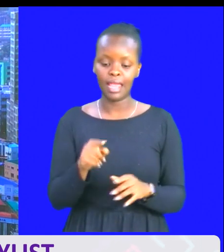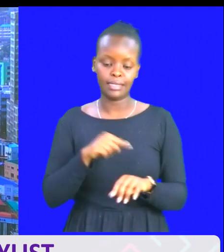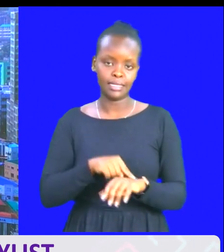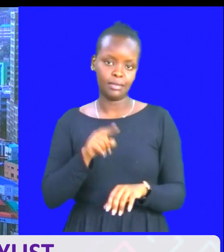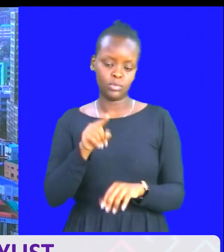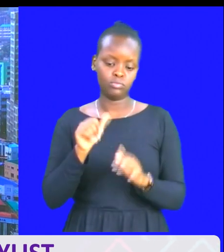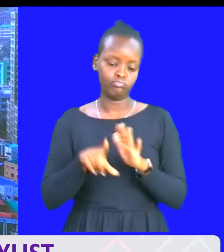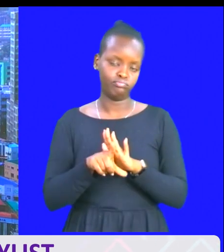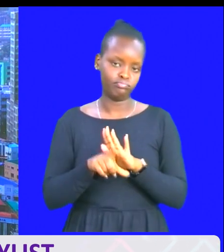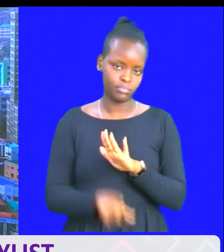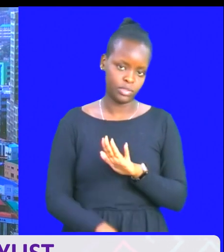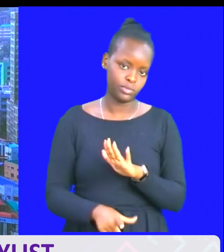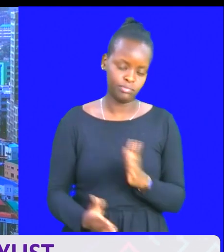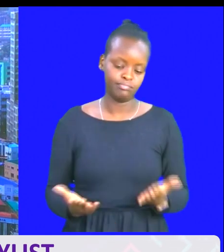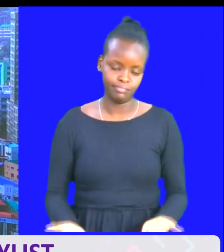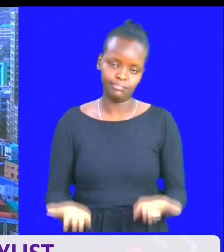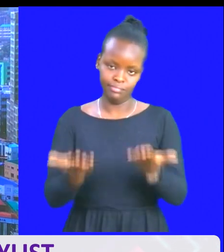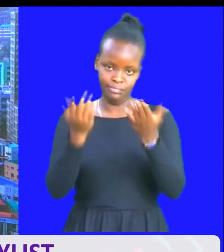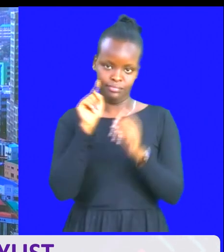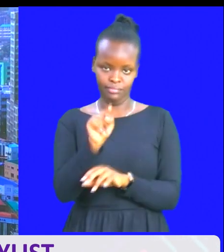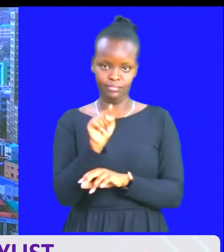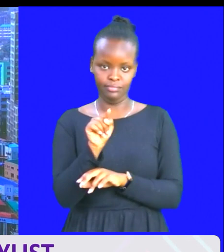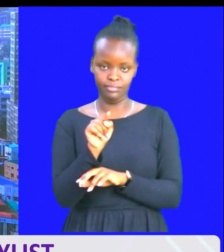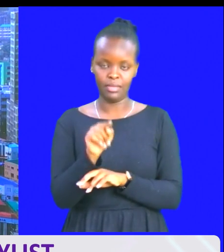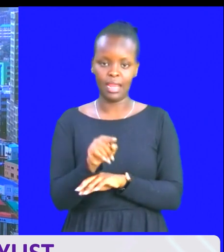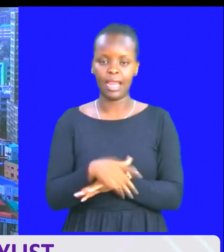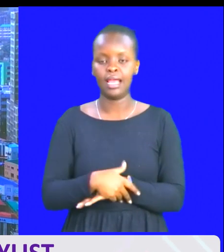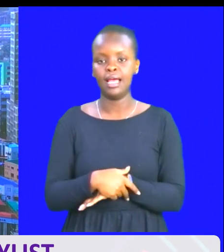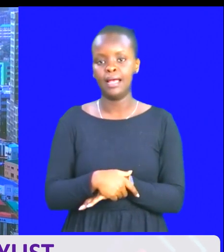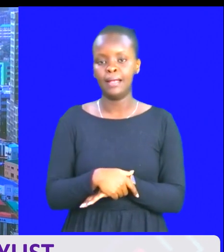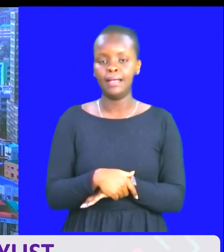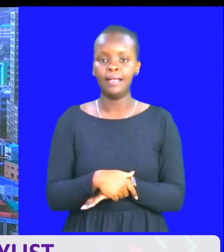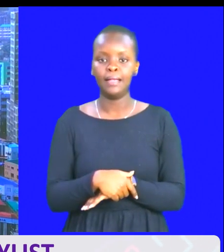so tunajua picking up tuna big up hao wote manzi hiyo sasa ningeona unaweza kuwa na